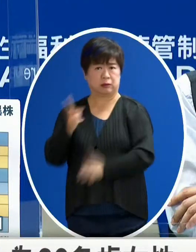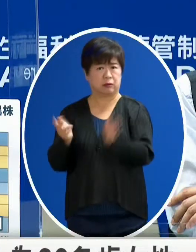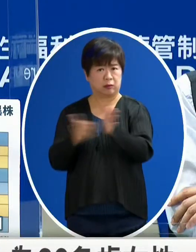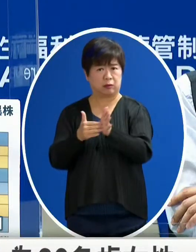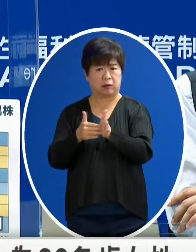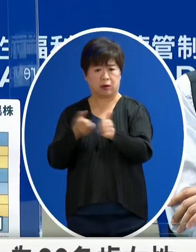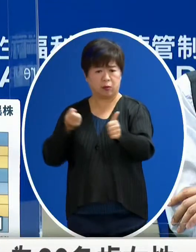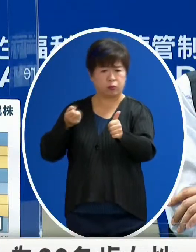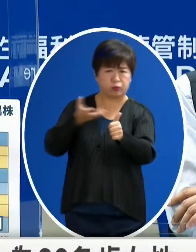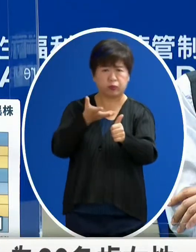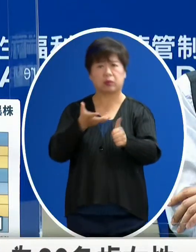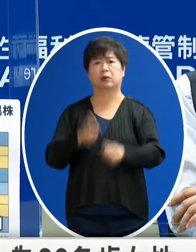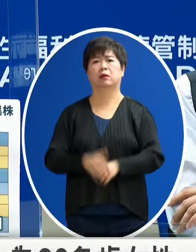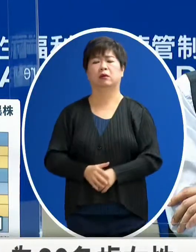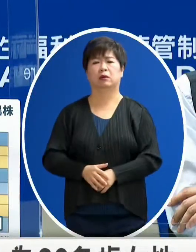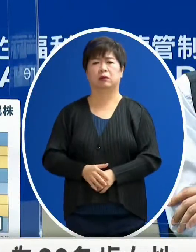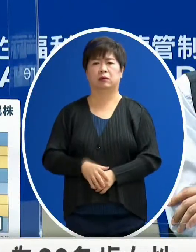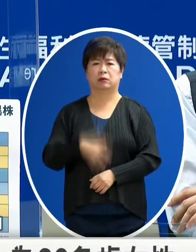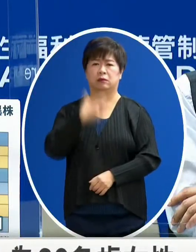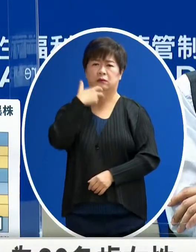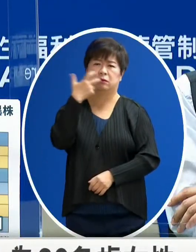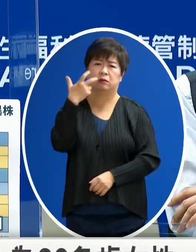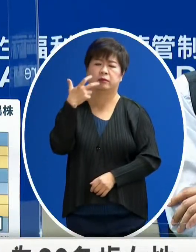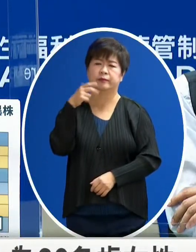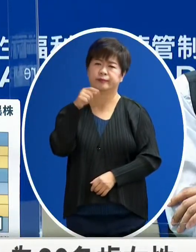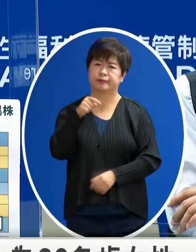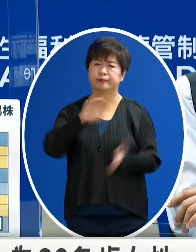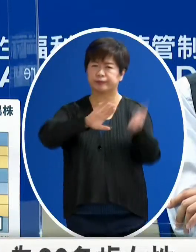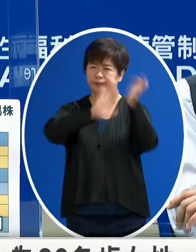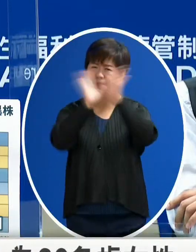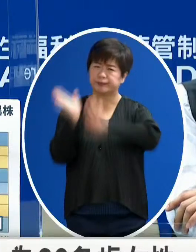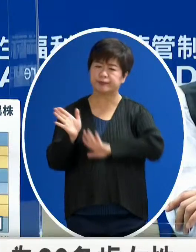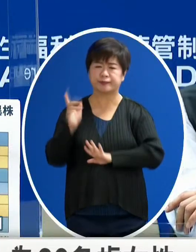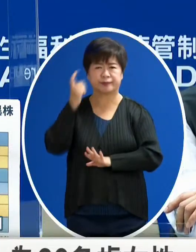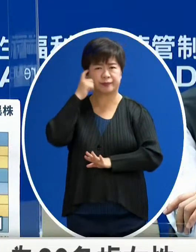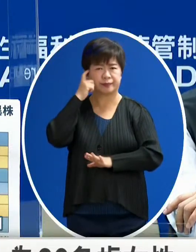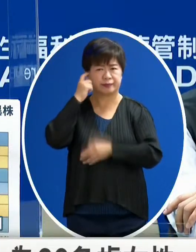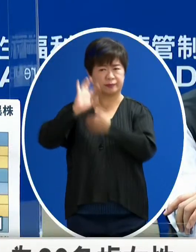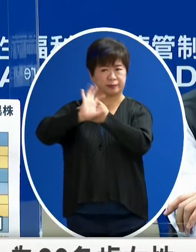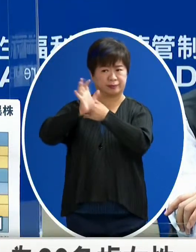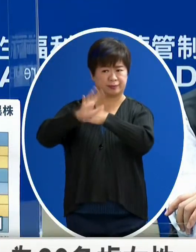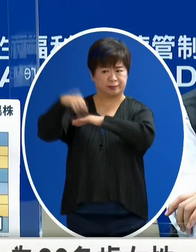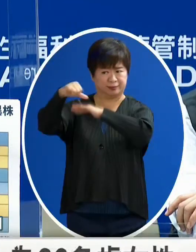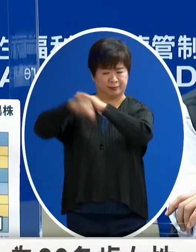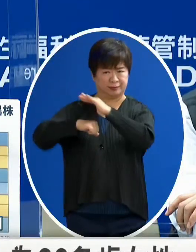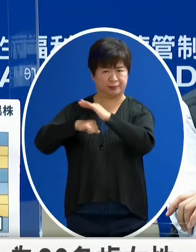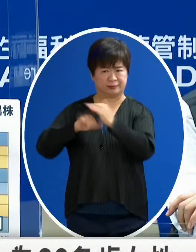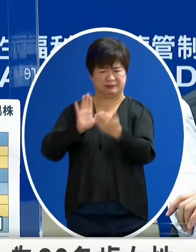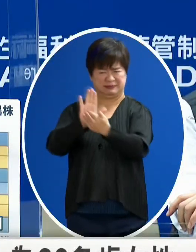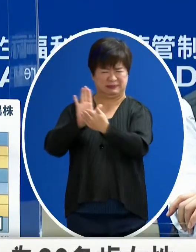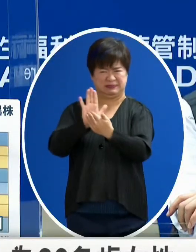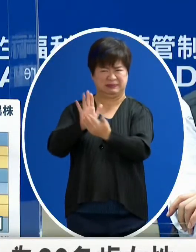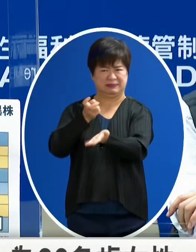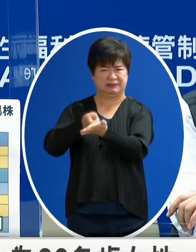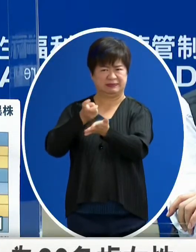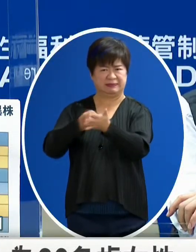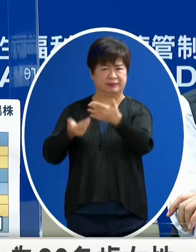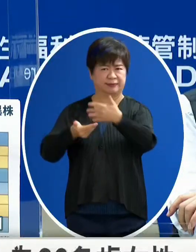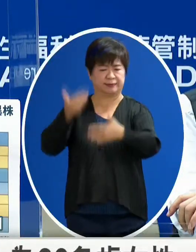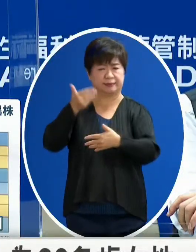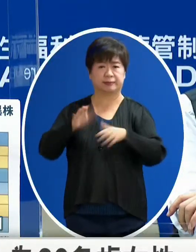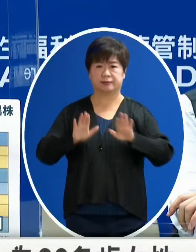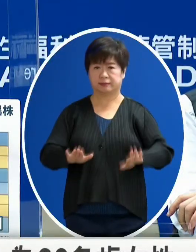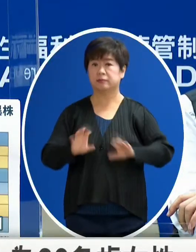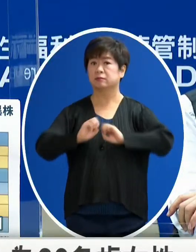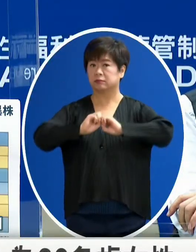疫的一个情况。好，那所以哈，为了让整体的边境能够好守得更好，所以我们是宣